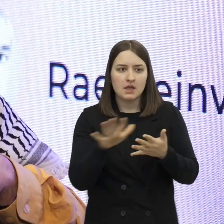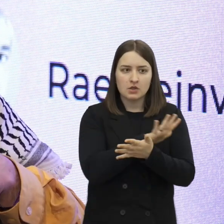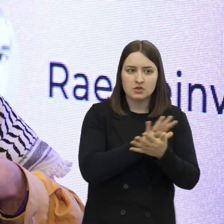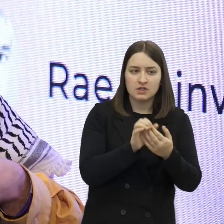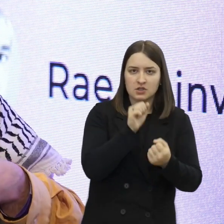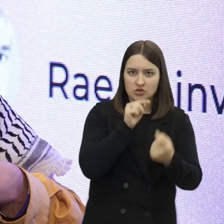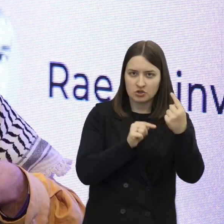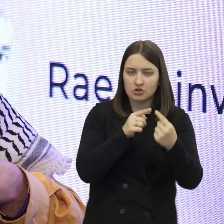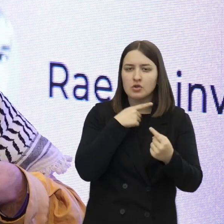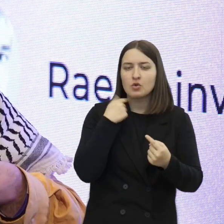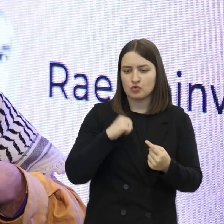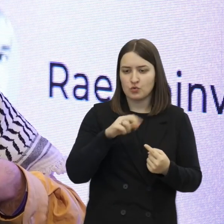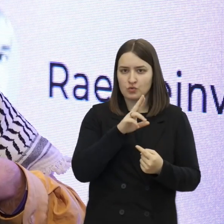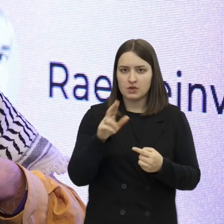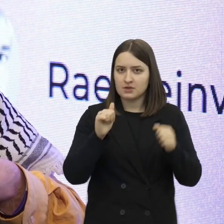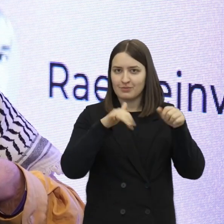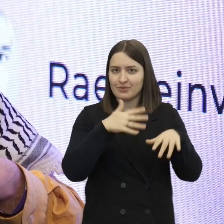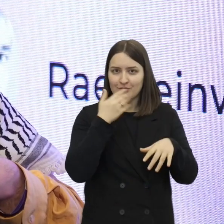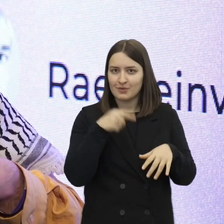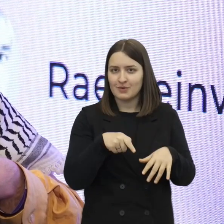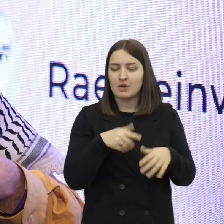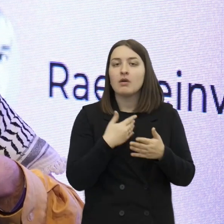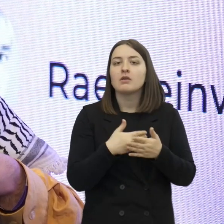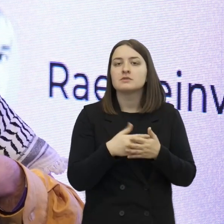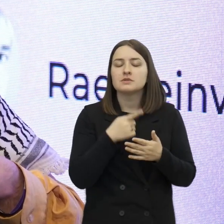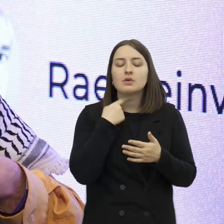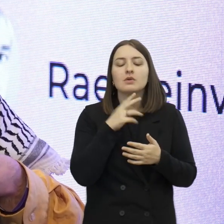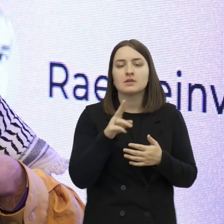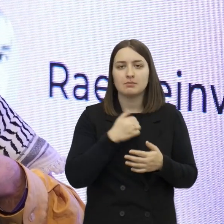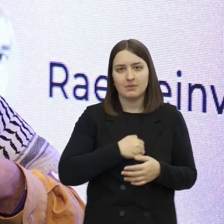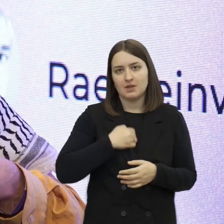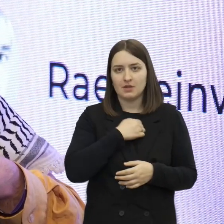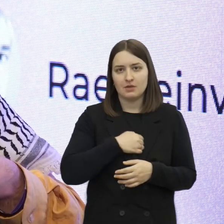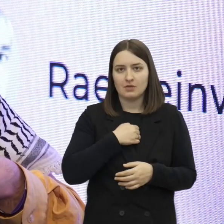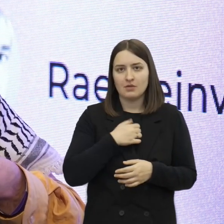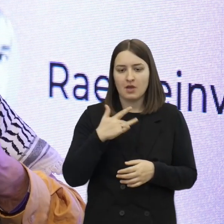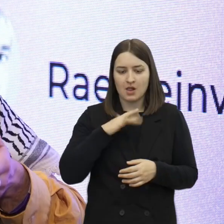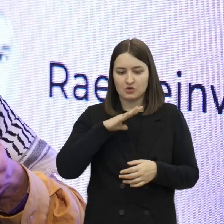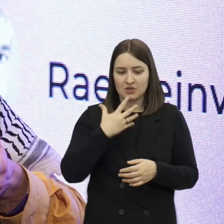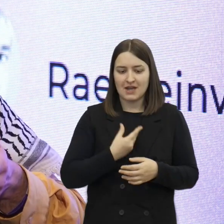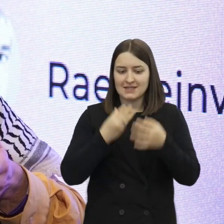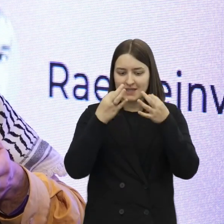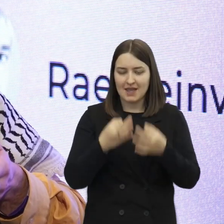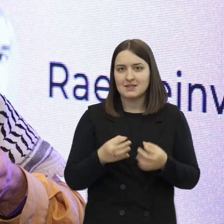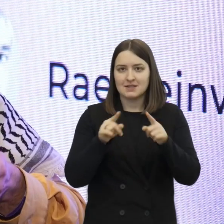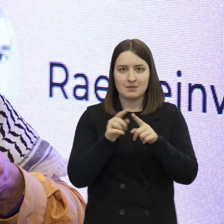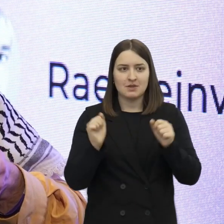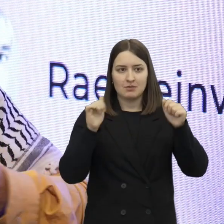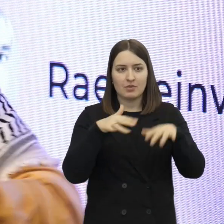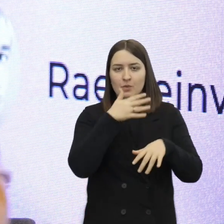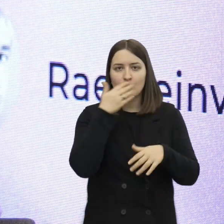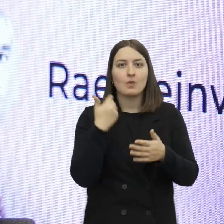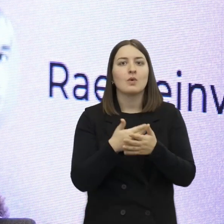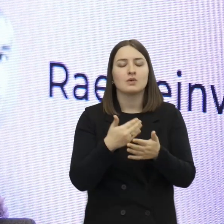nes daug žmonių bijo. Į protestus galbūt už trans teisės irgi ne visada ateina daug žmonių, nes žmonės bijo.